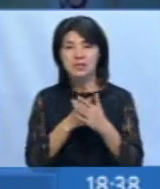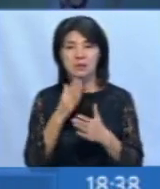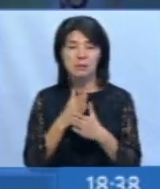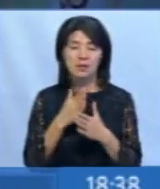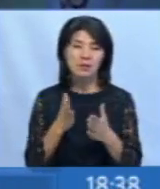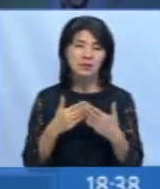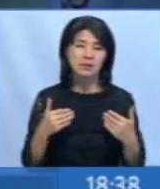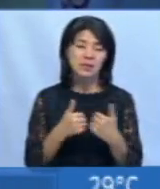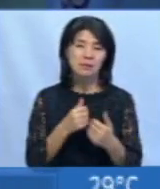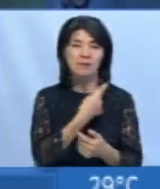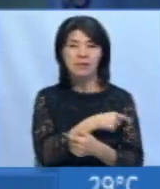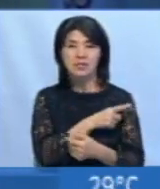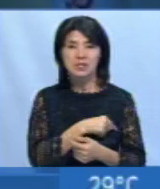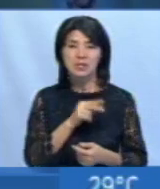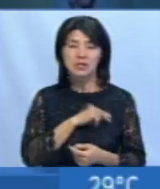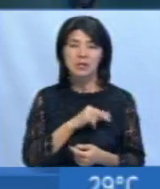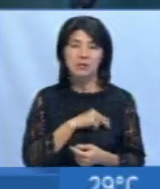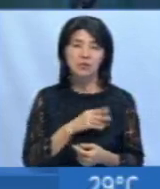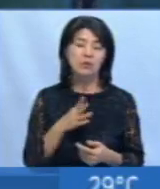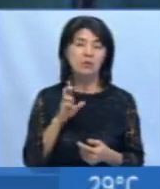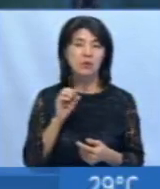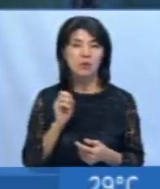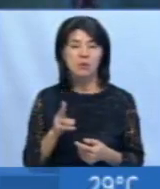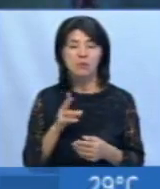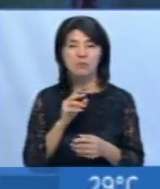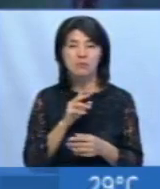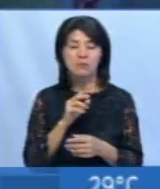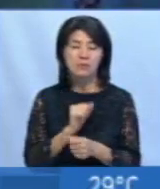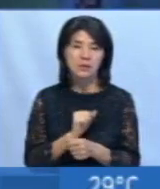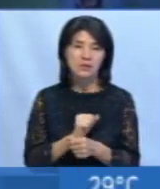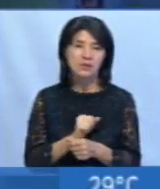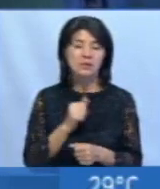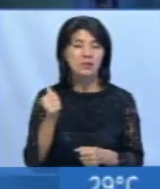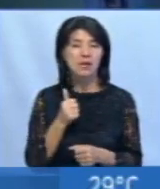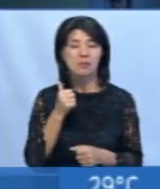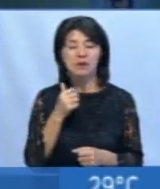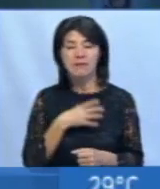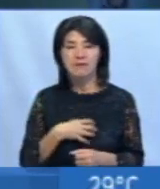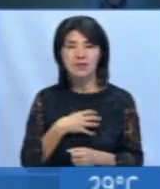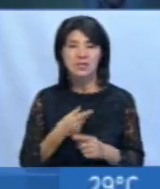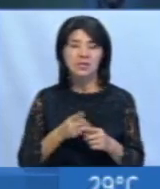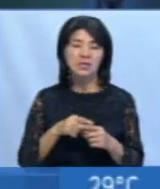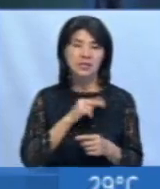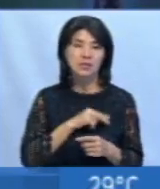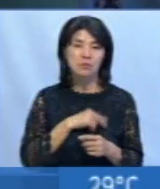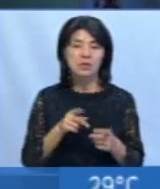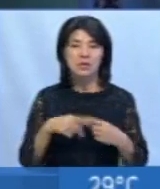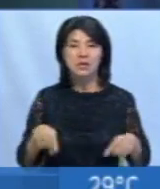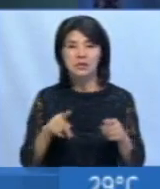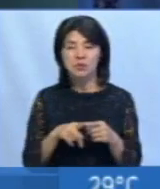семьям, врачам, наработали на блокпостах. Эта работа, и самое важное, что эта работа проводилась настолько организованно